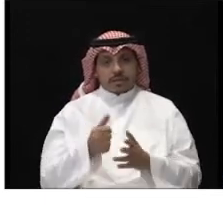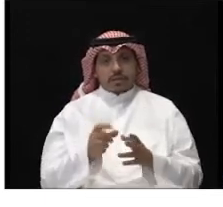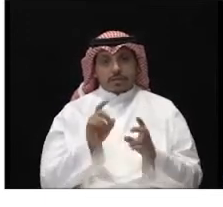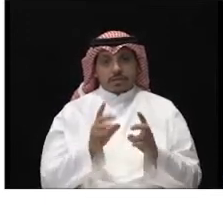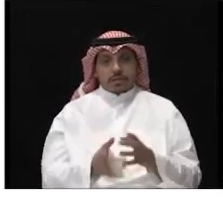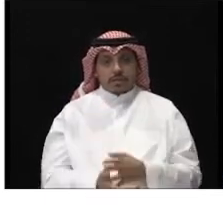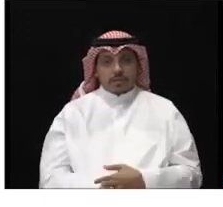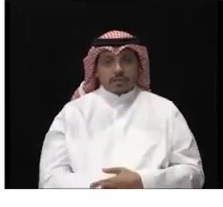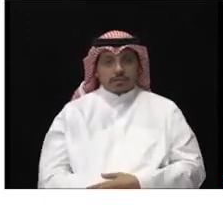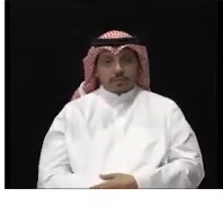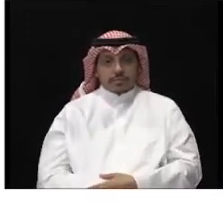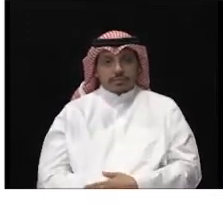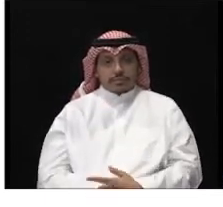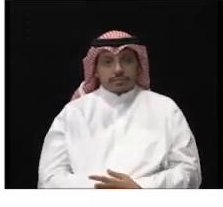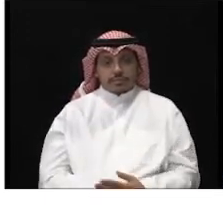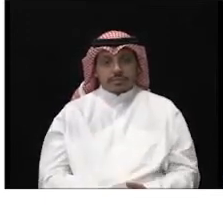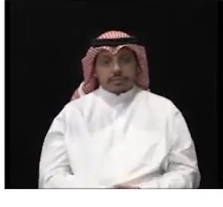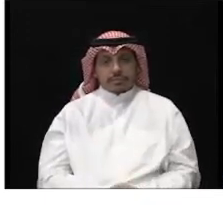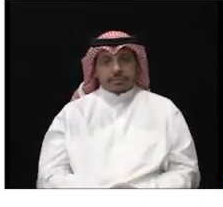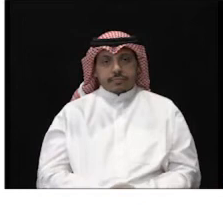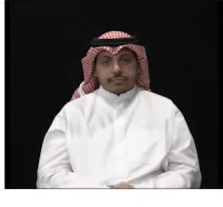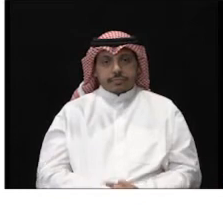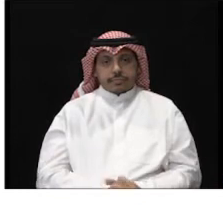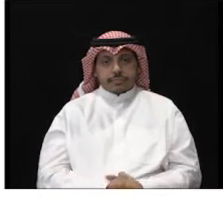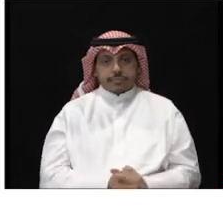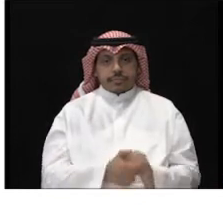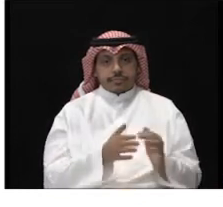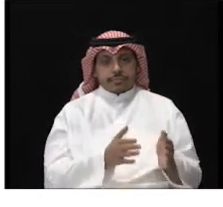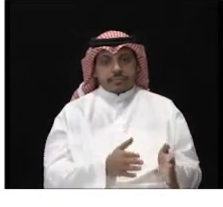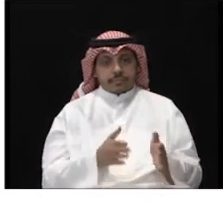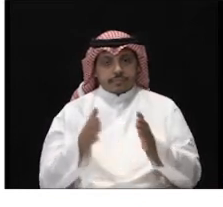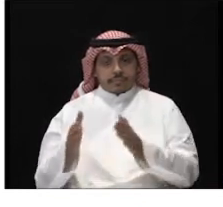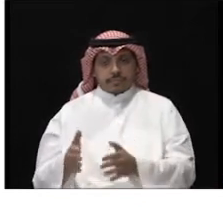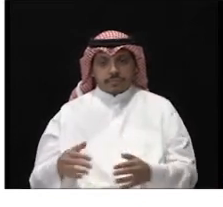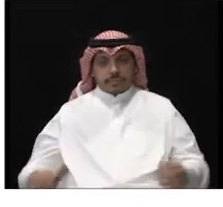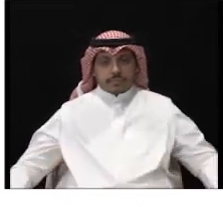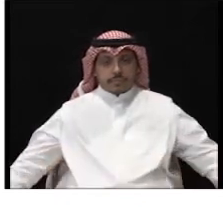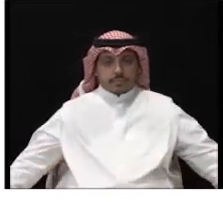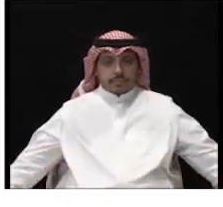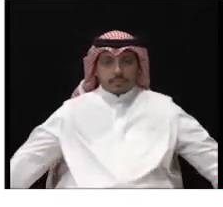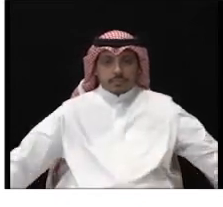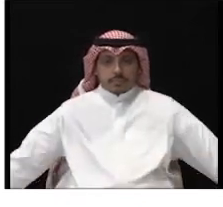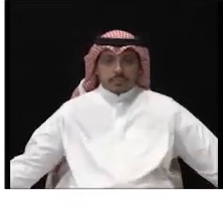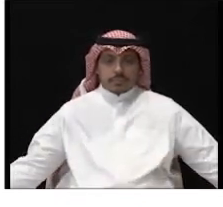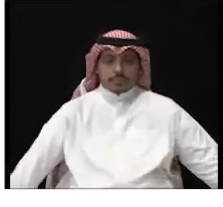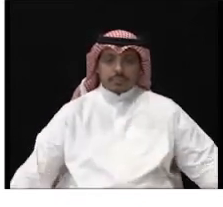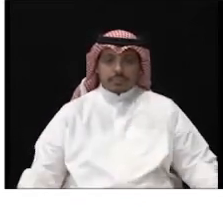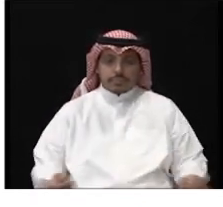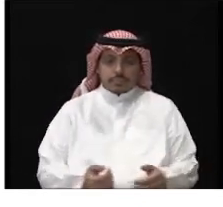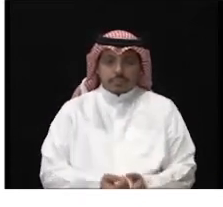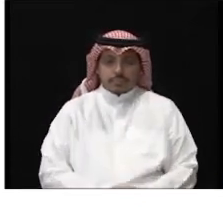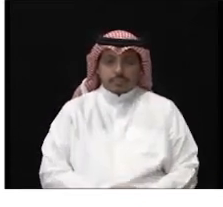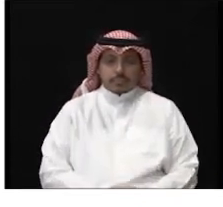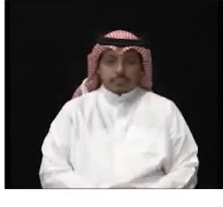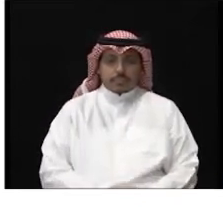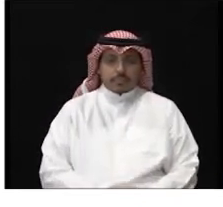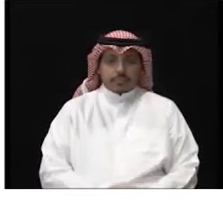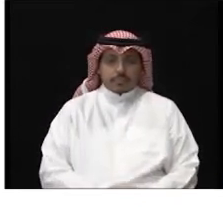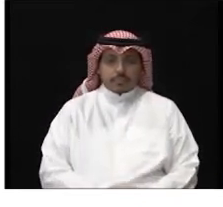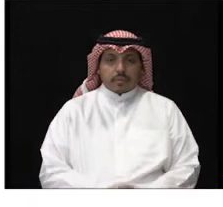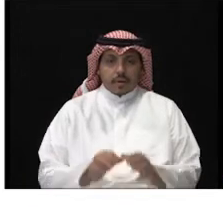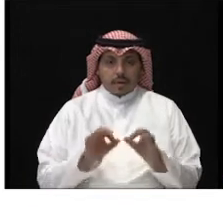بارك الله فيكم. الآن ننطلق إلى المجموعة التالية، جاهزون